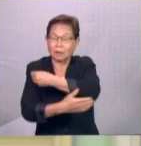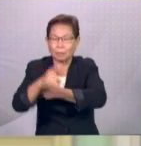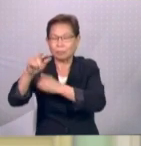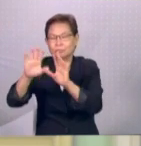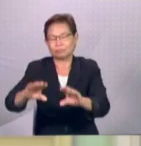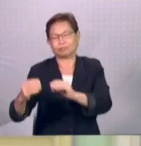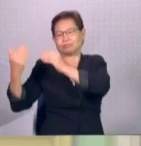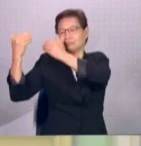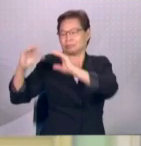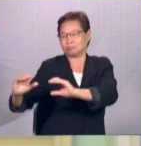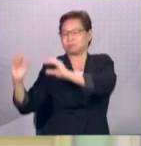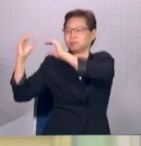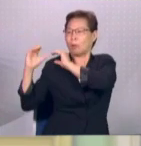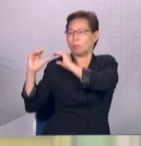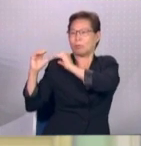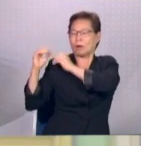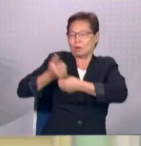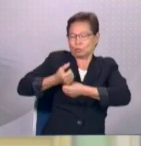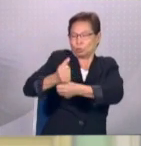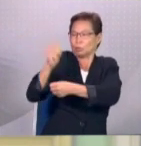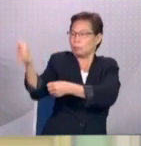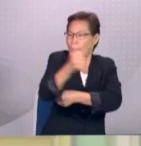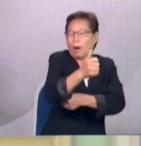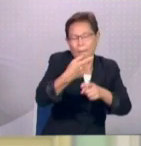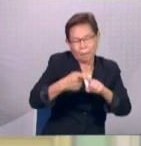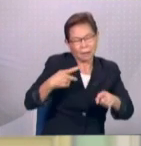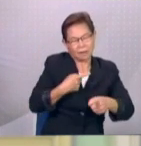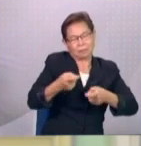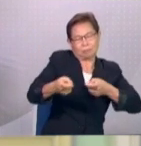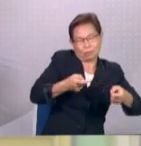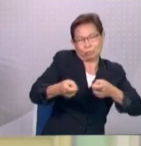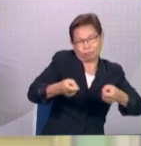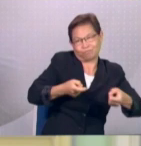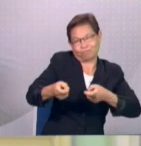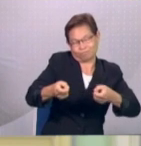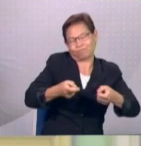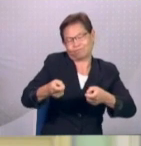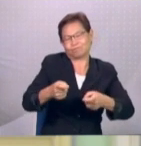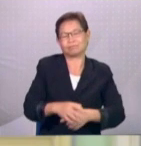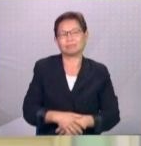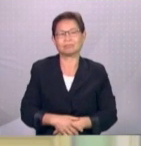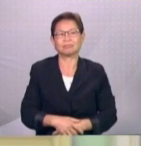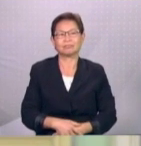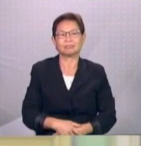tanggungjawab oleh kedutaan masing-masing dan kita akan membantu menyelaraskan apa yang mereka perlu lakukan.